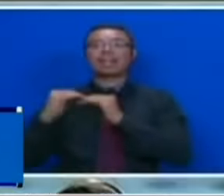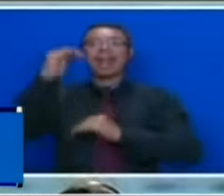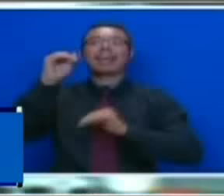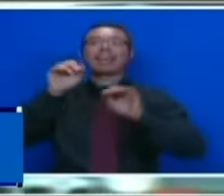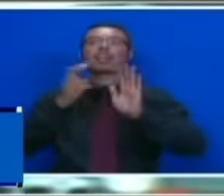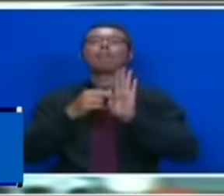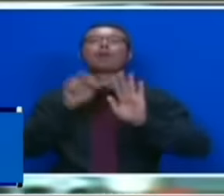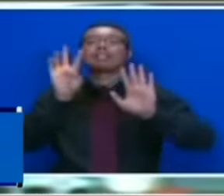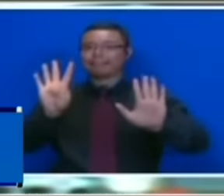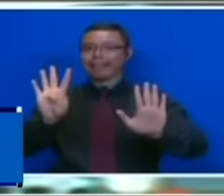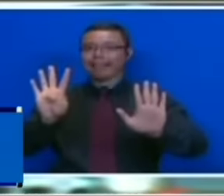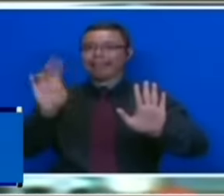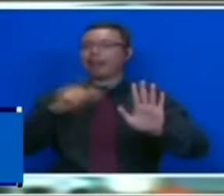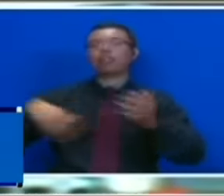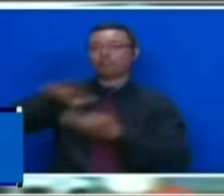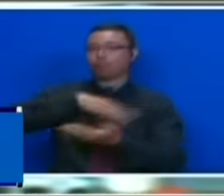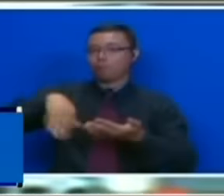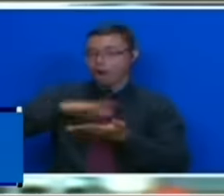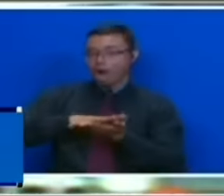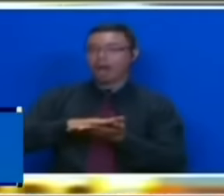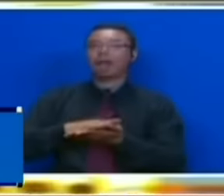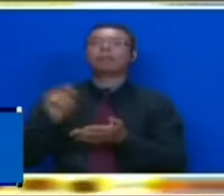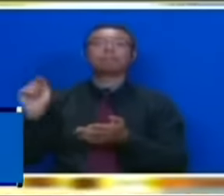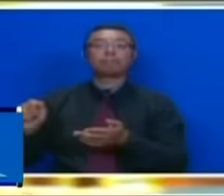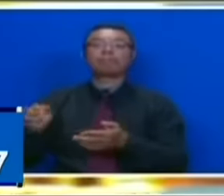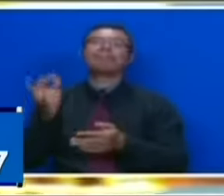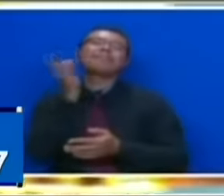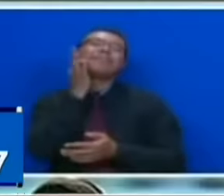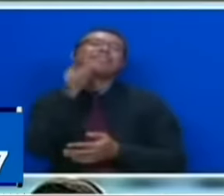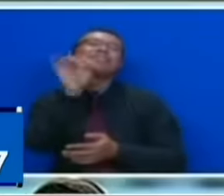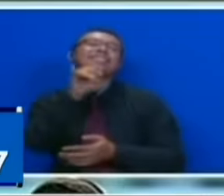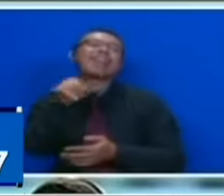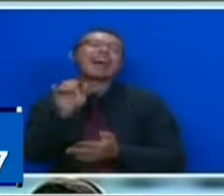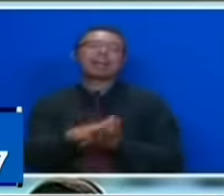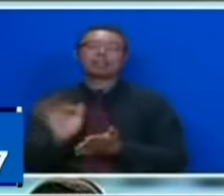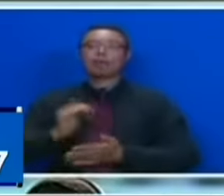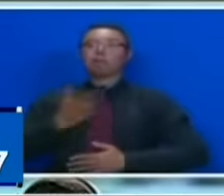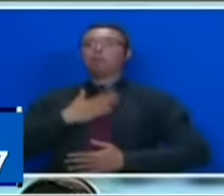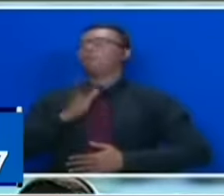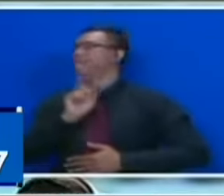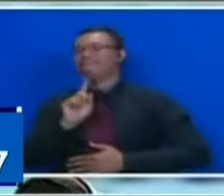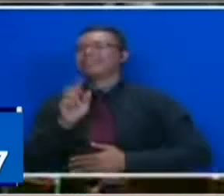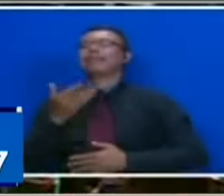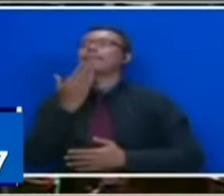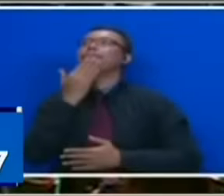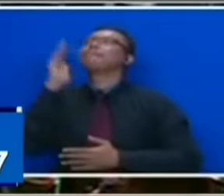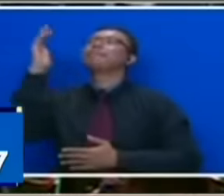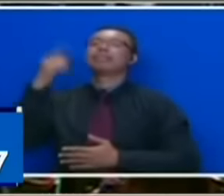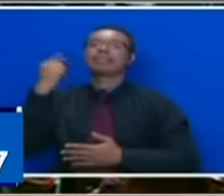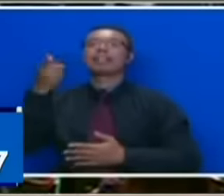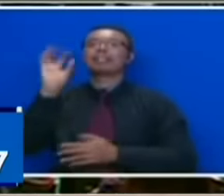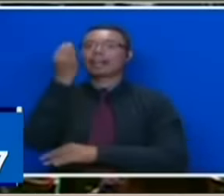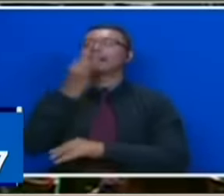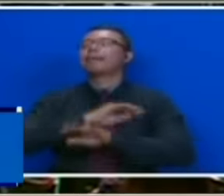9 ranking di antara semuanya. Jadi itu maaf jadi kesannya menyombongkan, Pak. Tapi insya Allah di Jakarta nanti kita